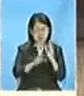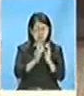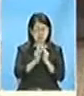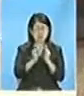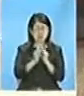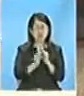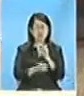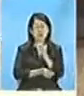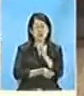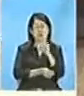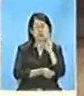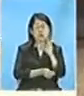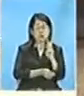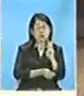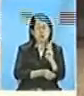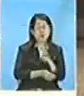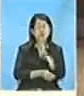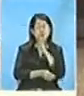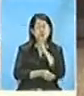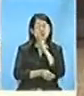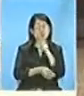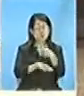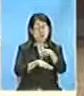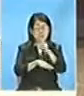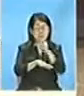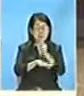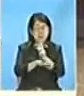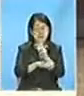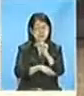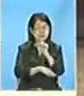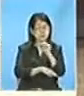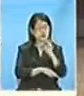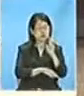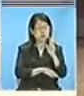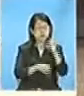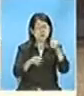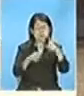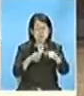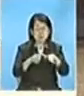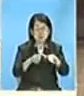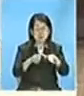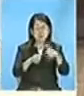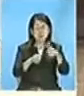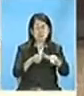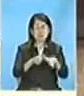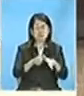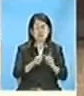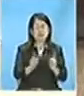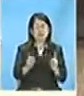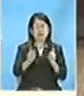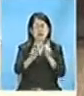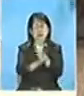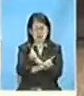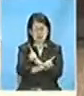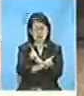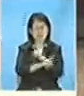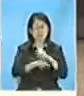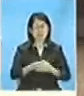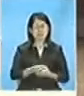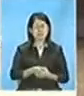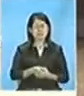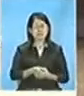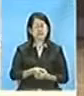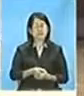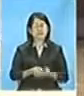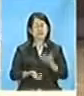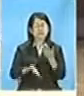ที่ประธานวุฒิสภาไม่ได้ทำหน้าที่หรือไม่อยู่หรือว่า